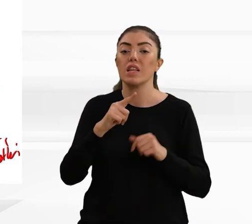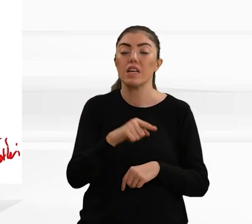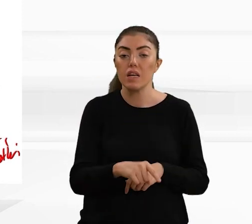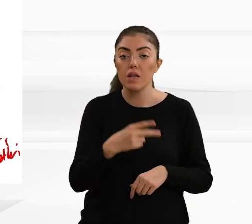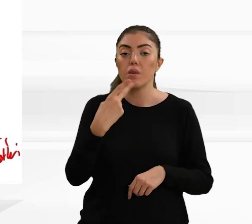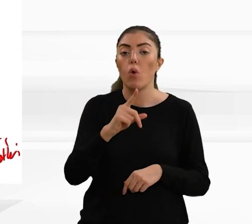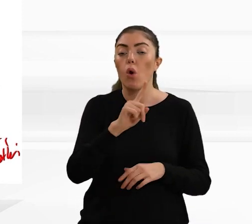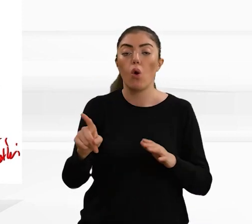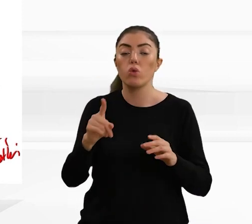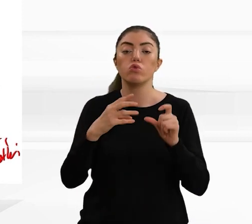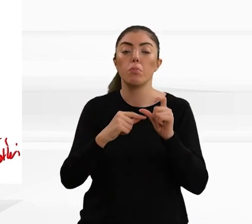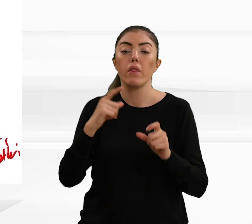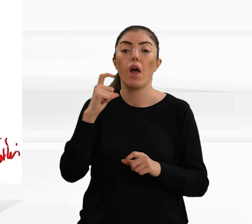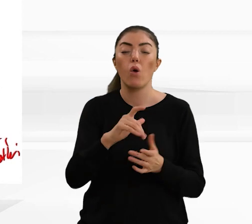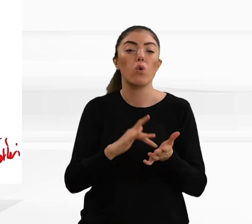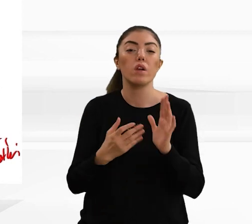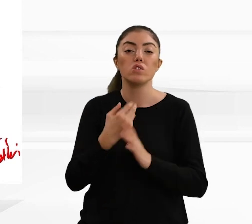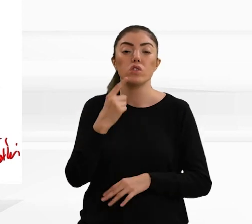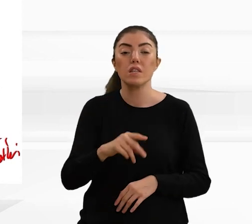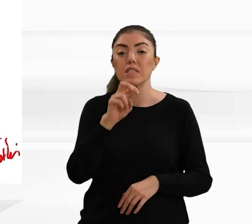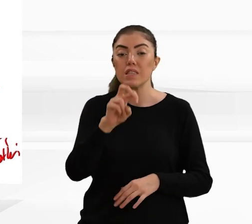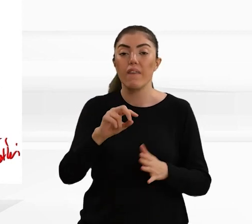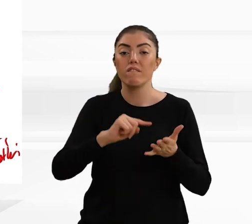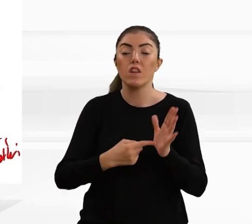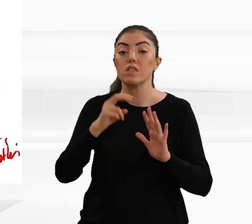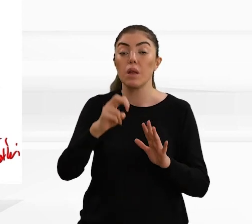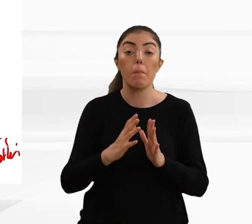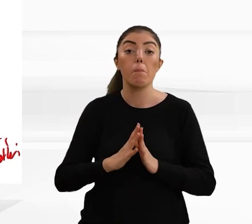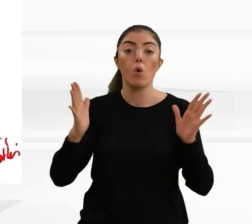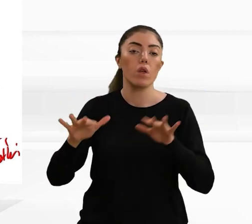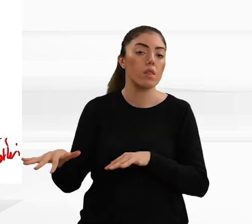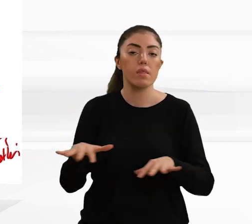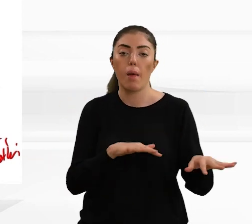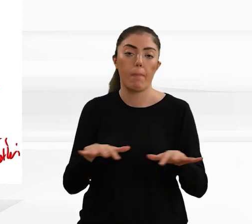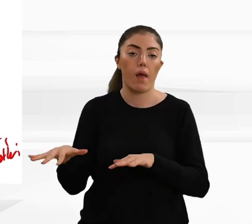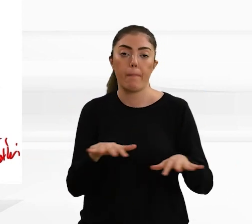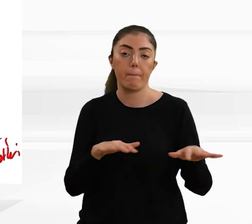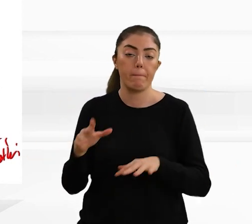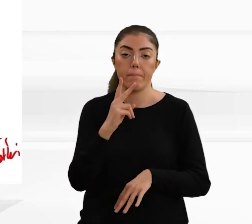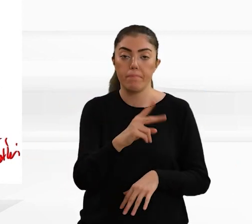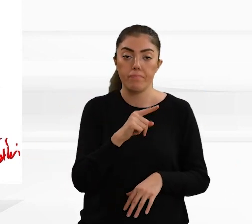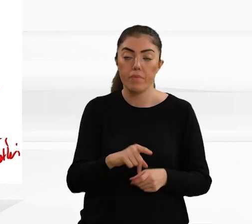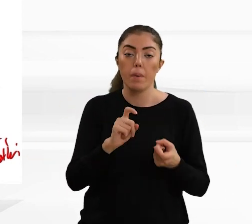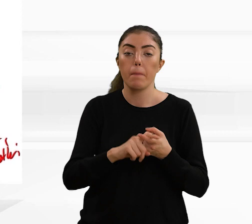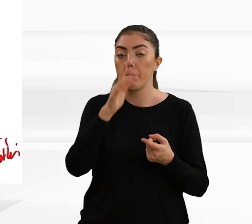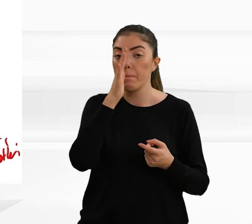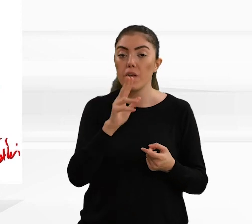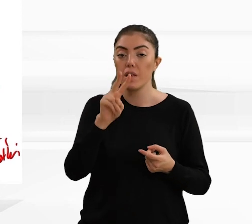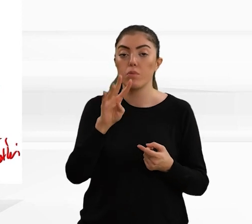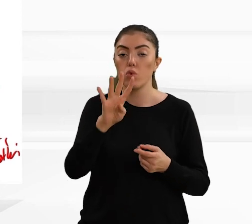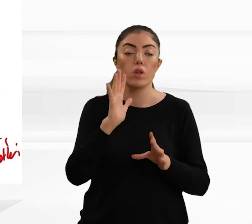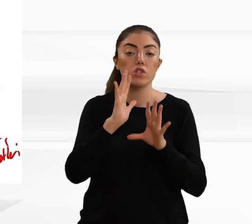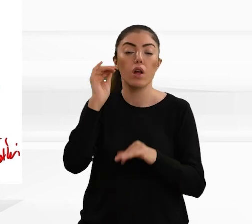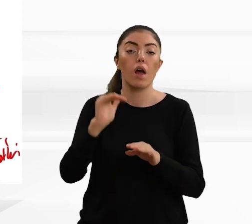d2010 yılının Şubat ayında meydana gelen 8108 büyüklüğündeki depremde 5 3-4 kişinin